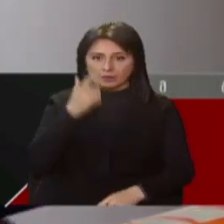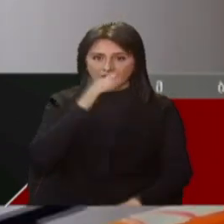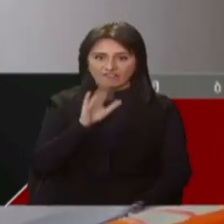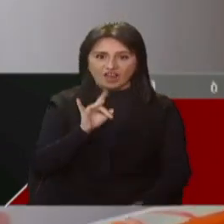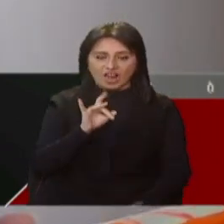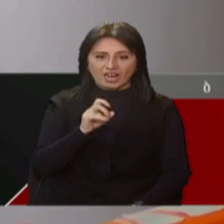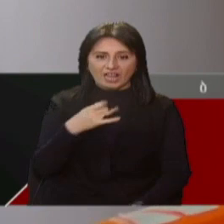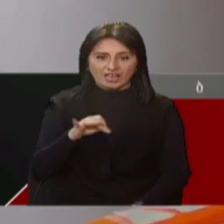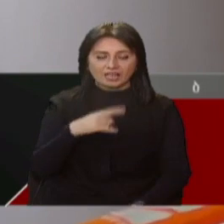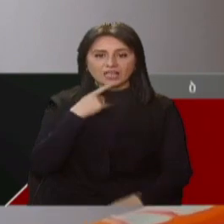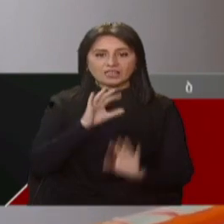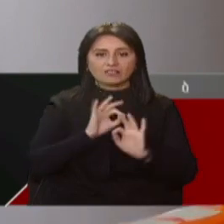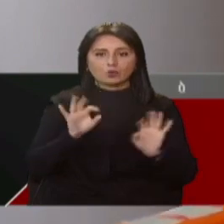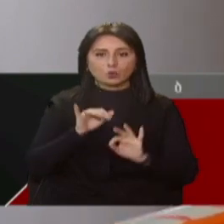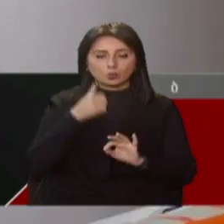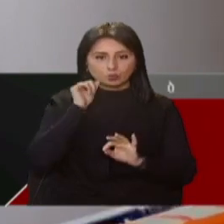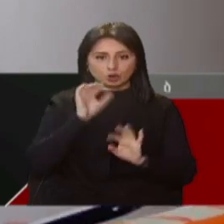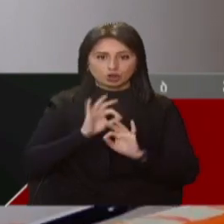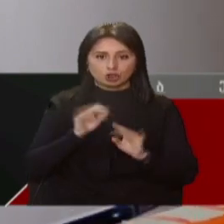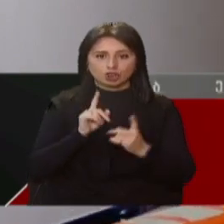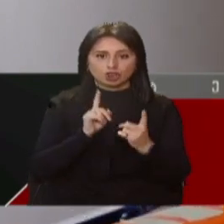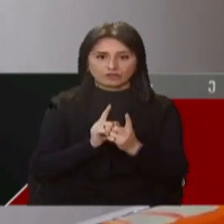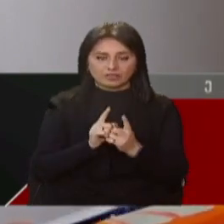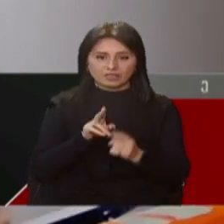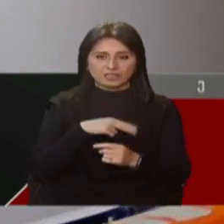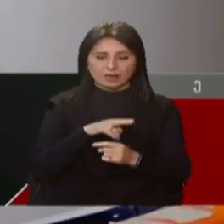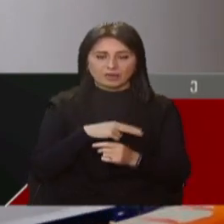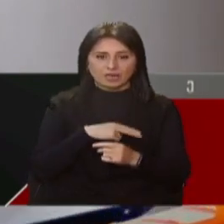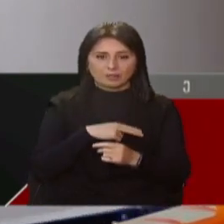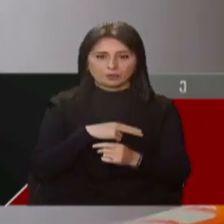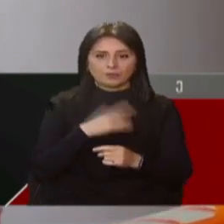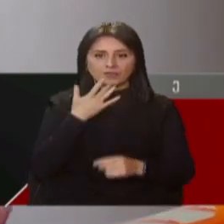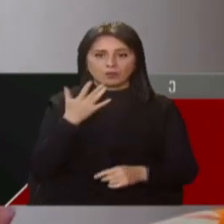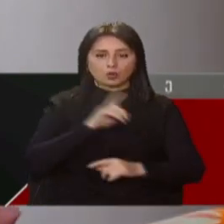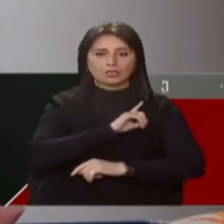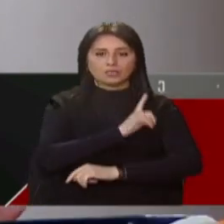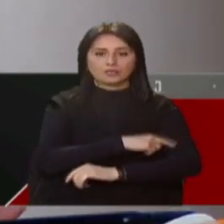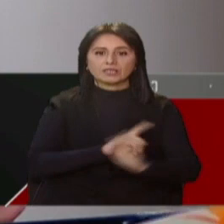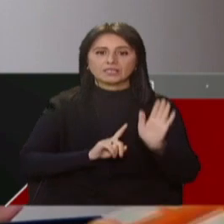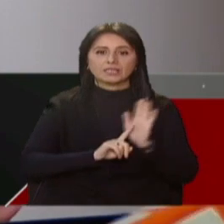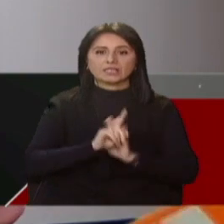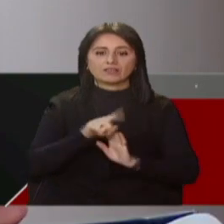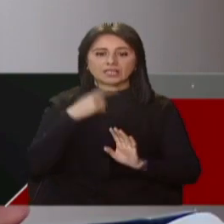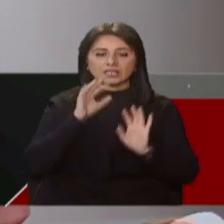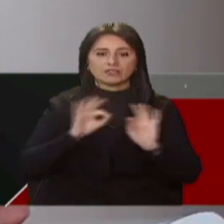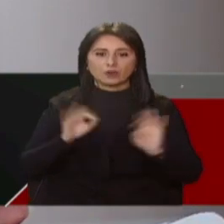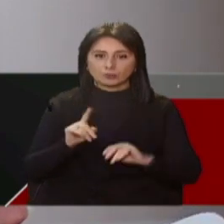Mavarhei, natflat, tauzi, gușindelis, șahvedra, sa parlamento, politicul zaleptan, da itzgoi, misa,